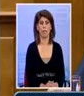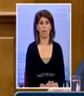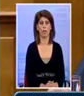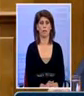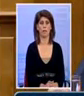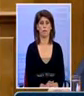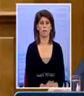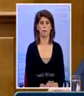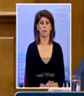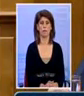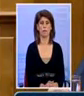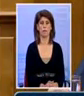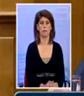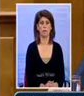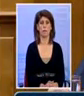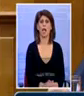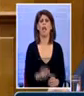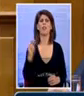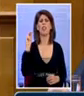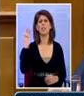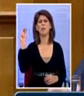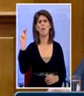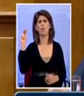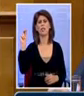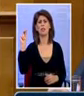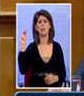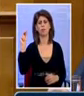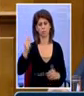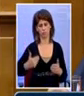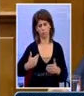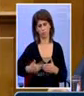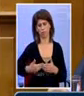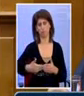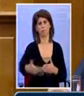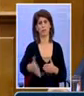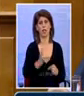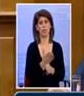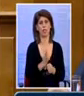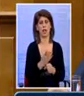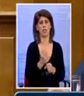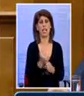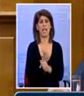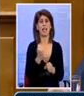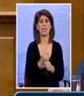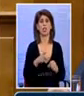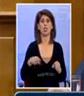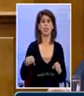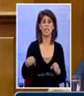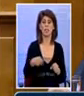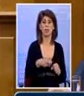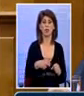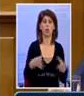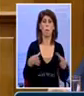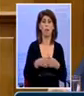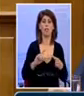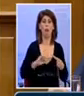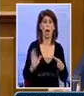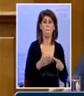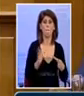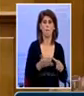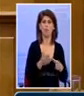Αφήσατε πίσω σας δεσμεύσεις για περαιτέρω διάλυση των εργασιακών σχέσεων και για ομαδικές